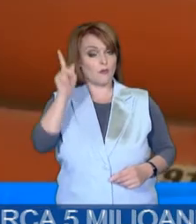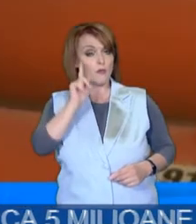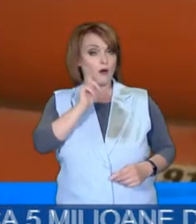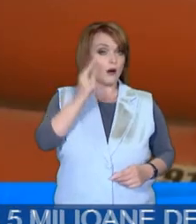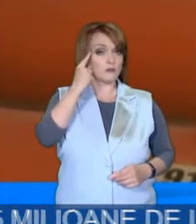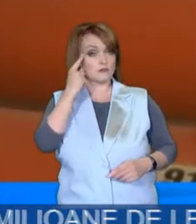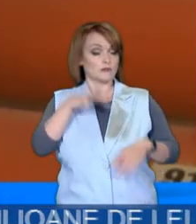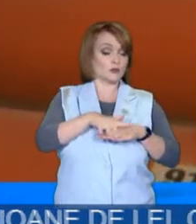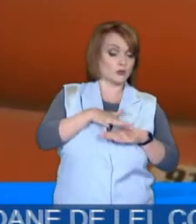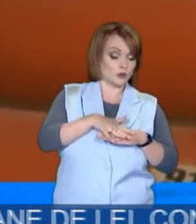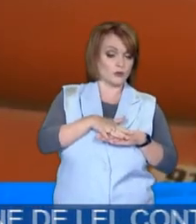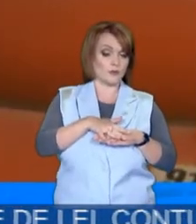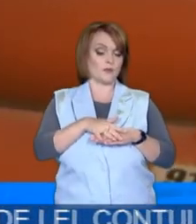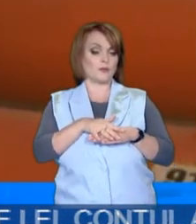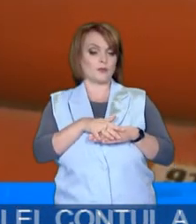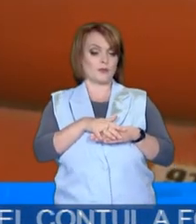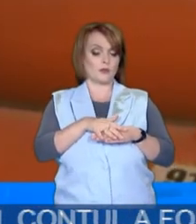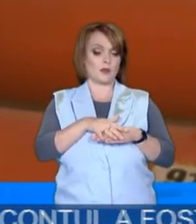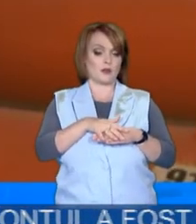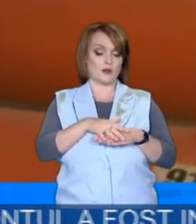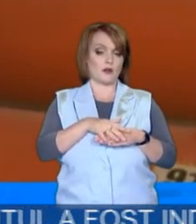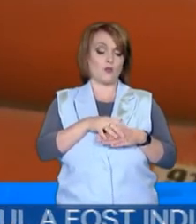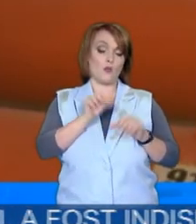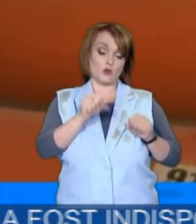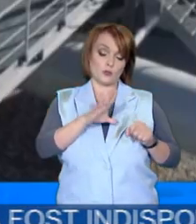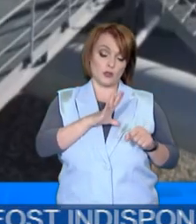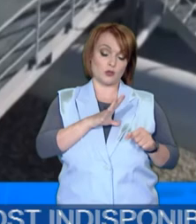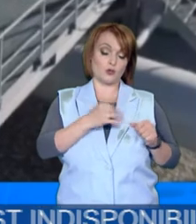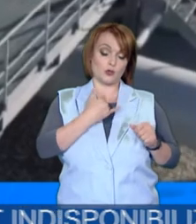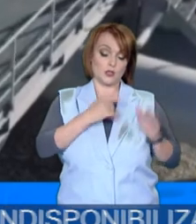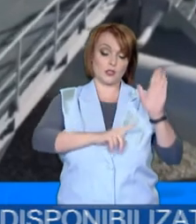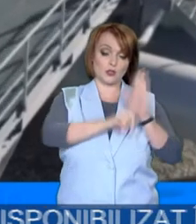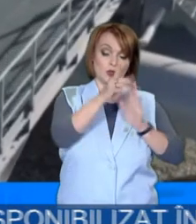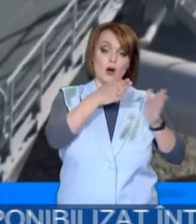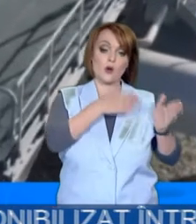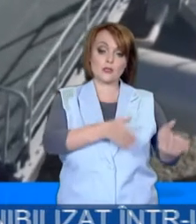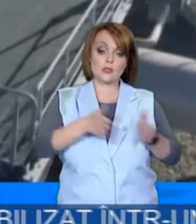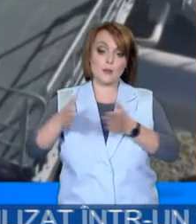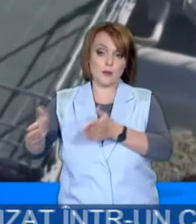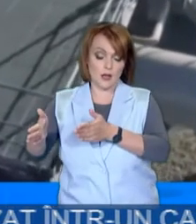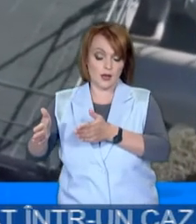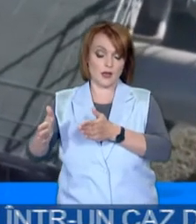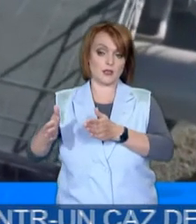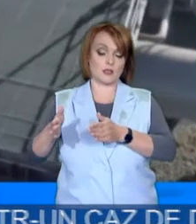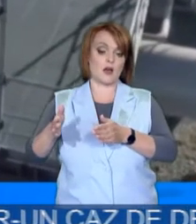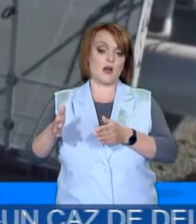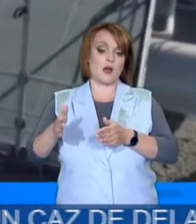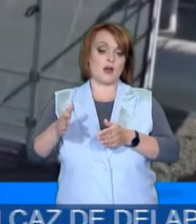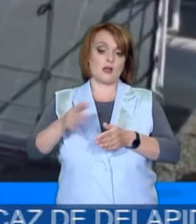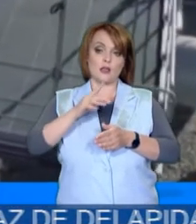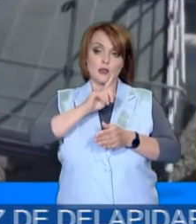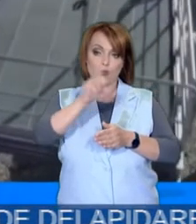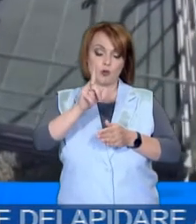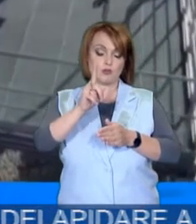până la urmă va fi o stabilitate mai bună pentru perioada de trimestru 4, pentru că ponderea produselor